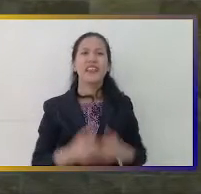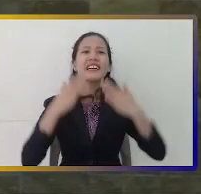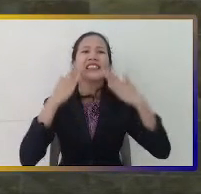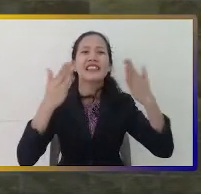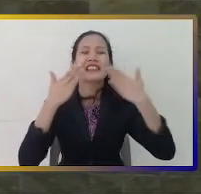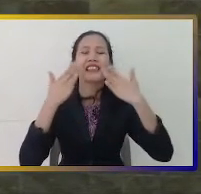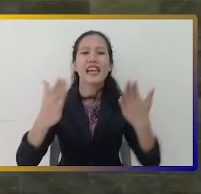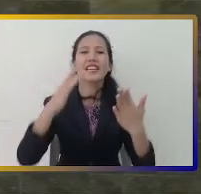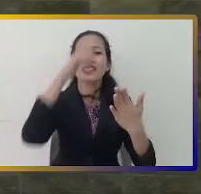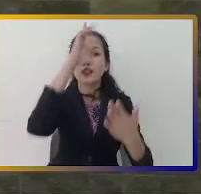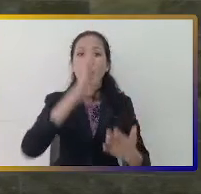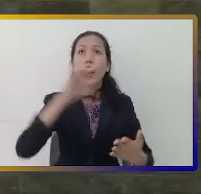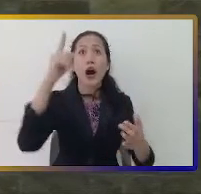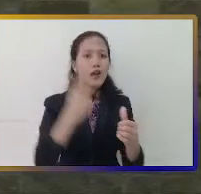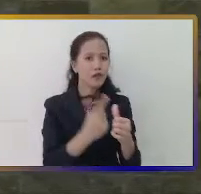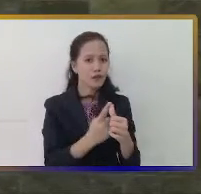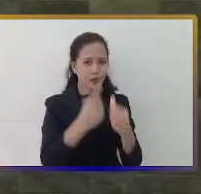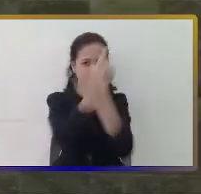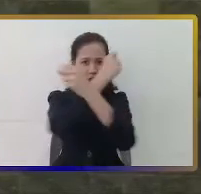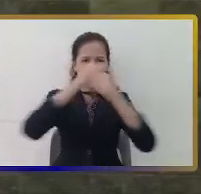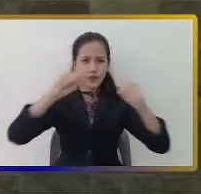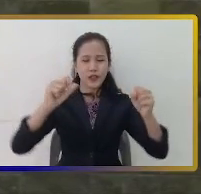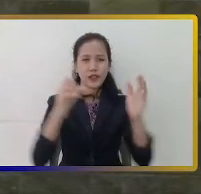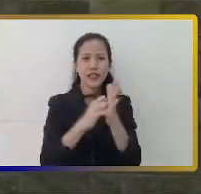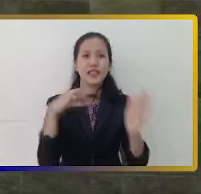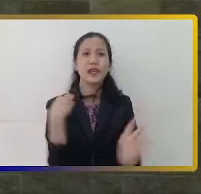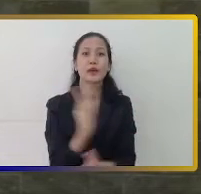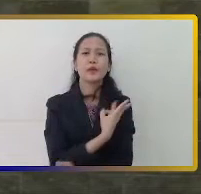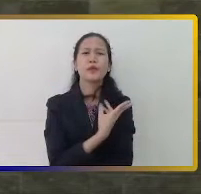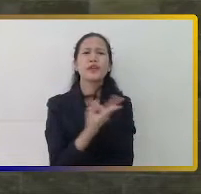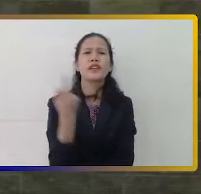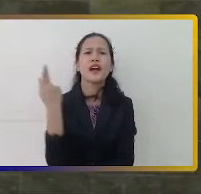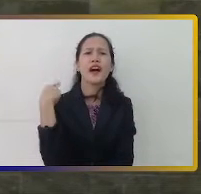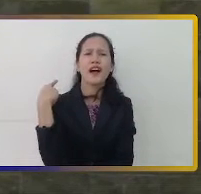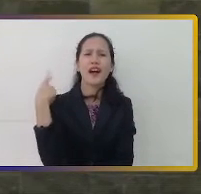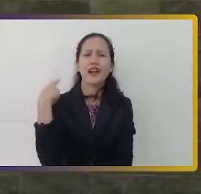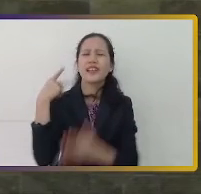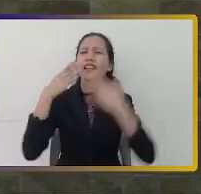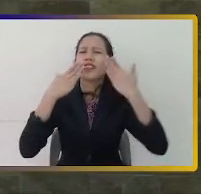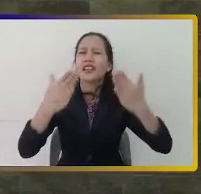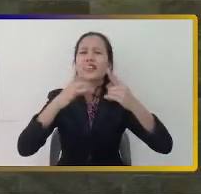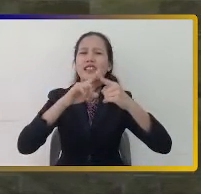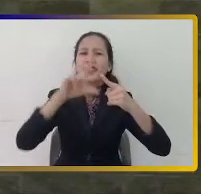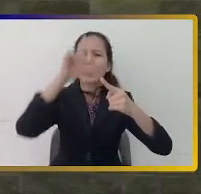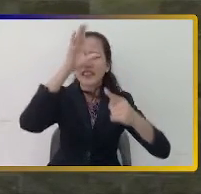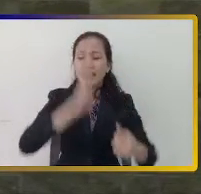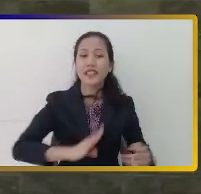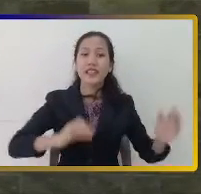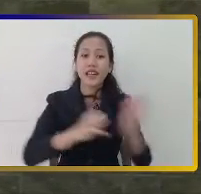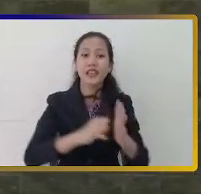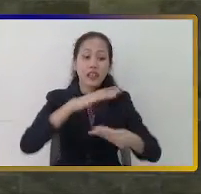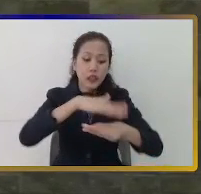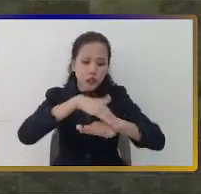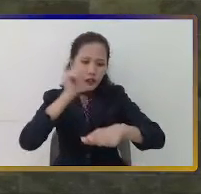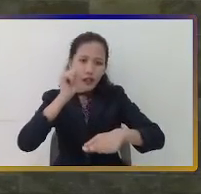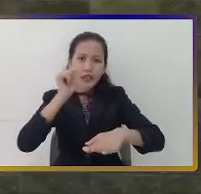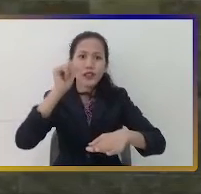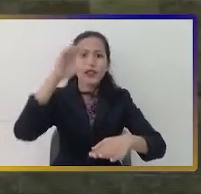magpasalamat tayo unang-una sa kaligtasan na meron po tayo. Salamat po sa Panginoon na tinawag po tayong anak ng